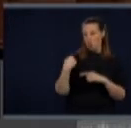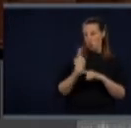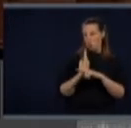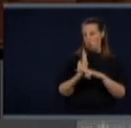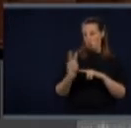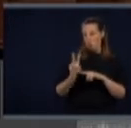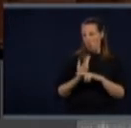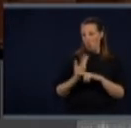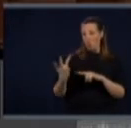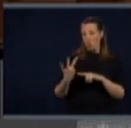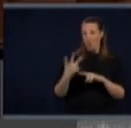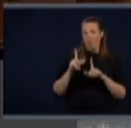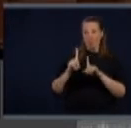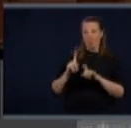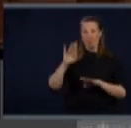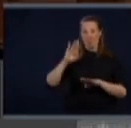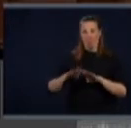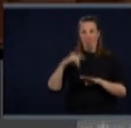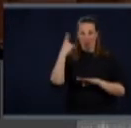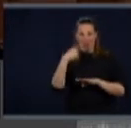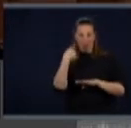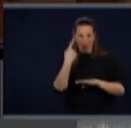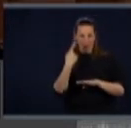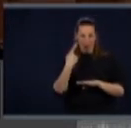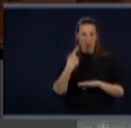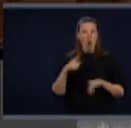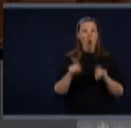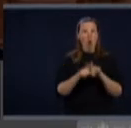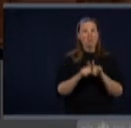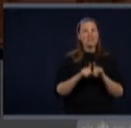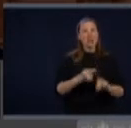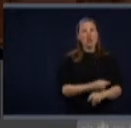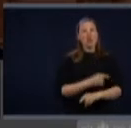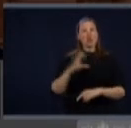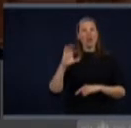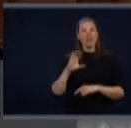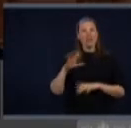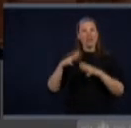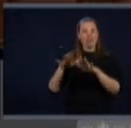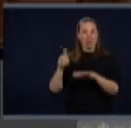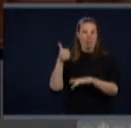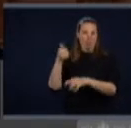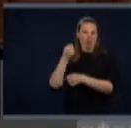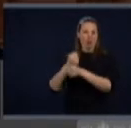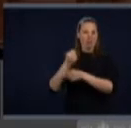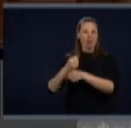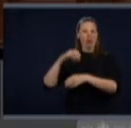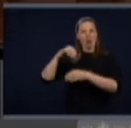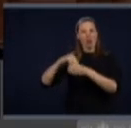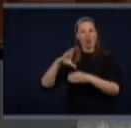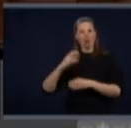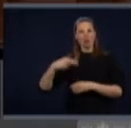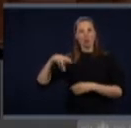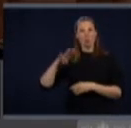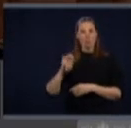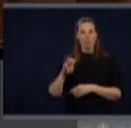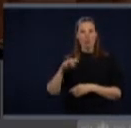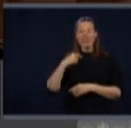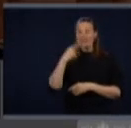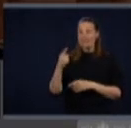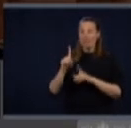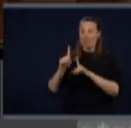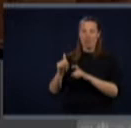voire régresser. Et puis sur le terrain, il y a des inquiétudes. Je vous cite la docteure Cécile Tremblay du CHUM. Dépister massivement, il faut le faire, mais présentement, on n'a pas ce qu'il faut. Les « ça